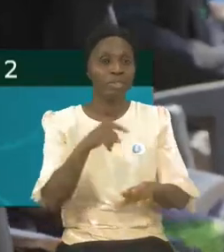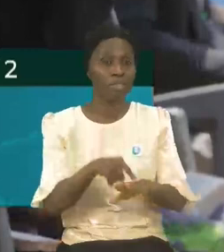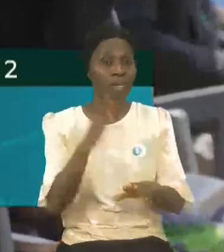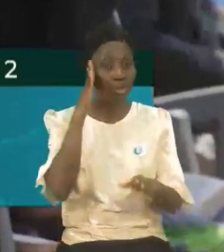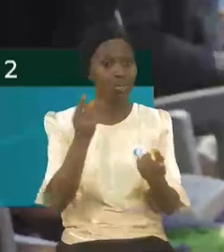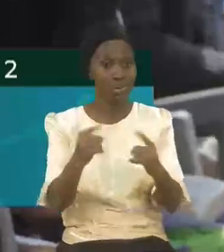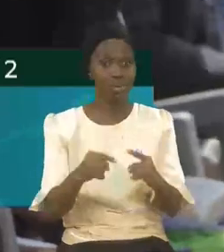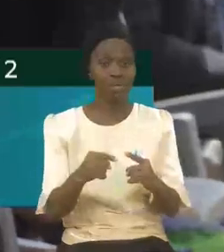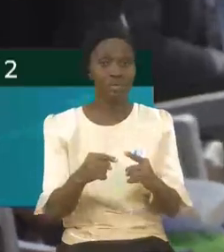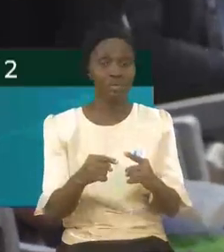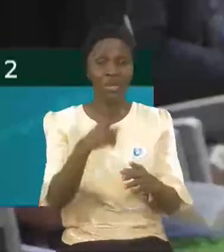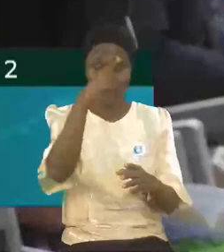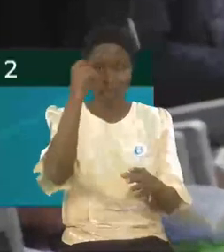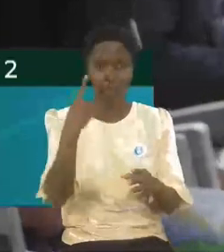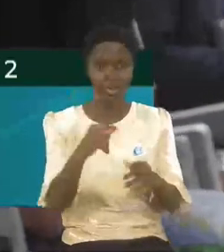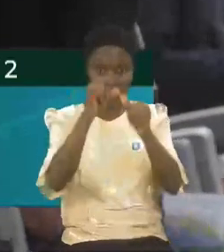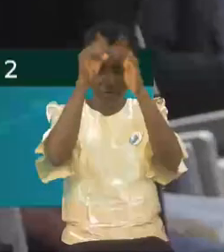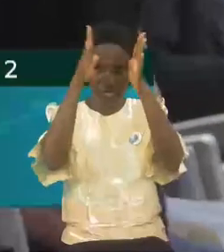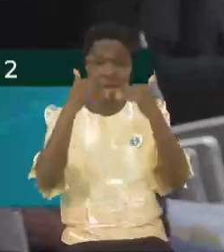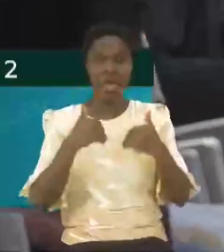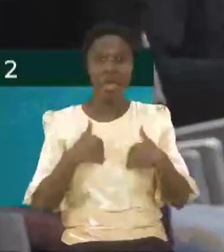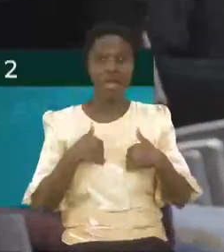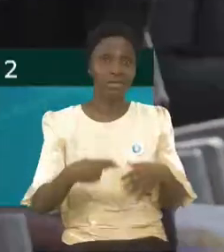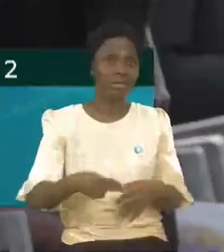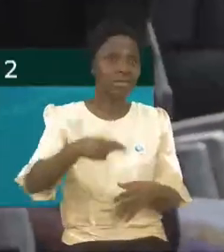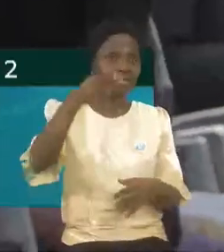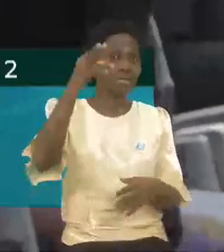Le temps viendra parce que le Père a